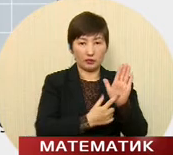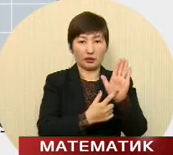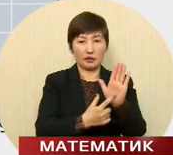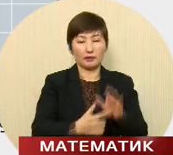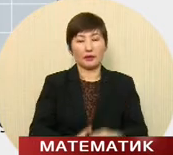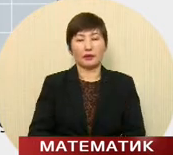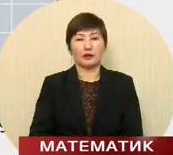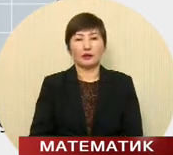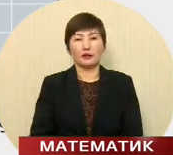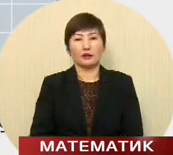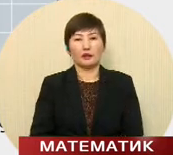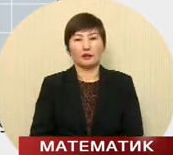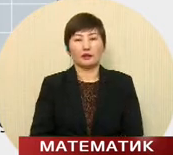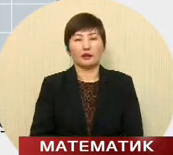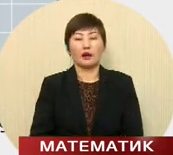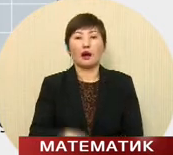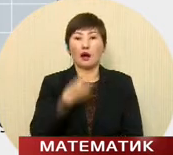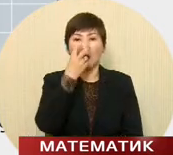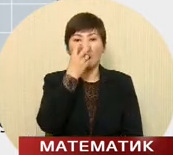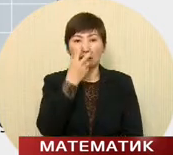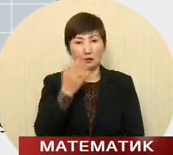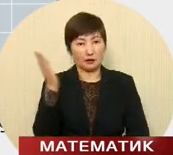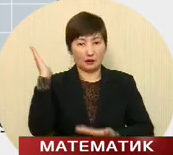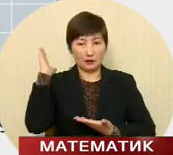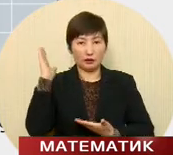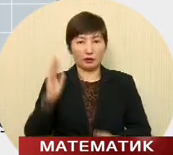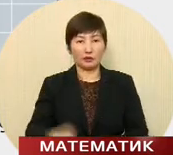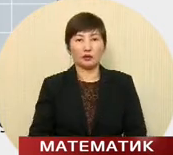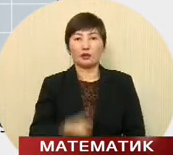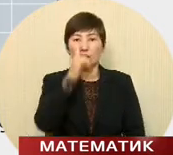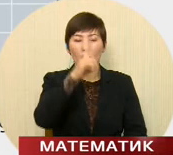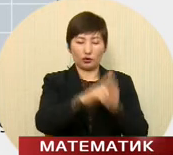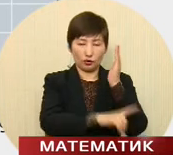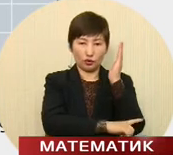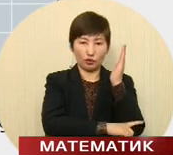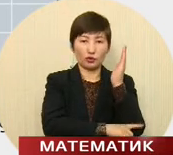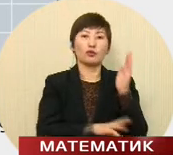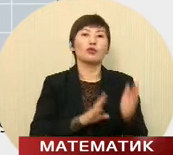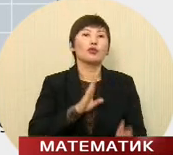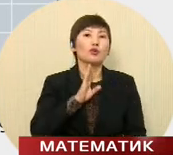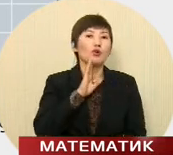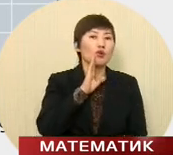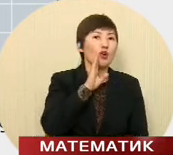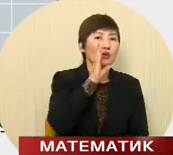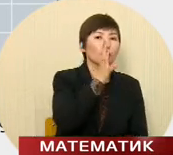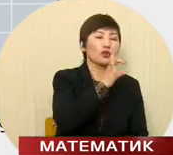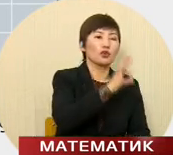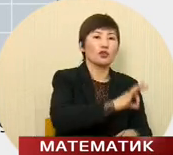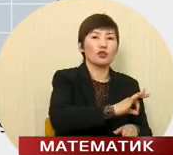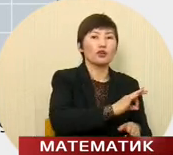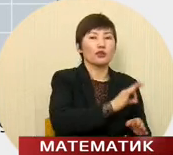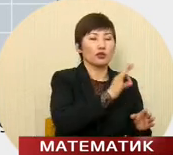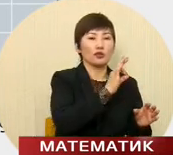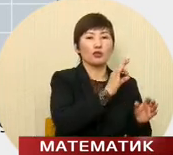За тэгвэл графика ажиглаж харах юм бол нэг өдрийн өглөөний тэг 8 цагаас оройн